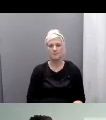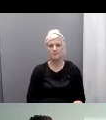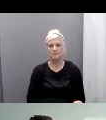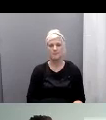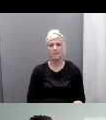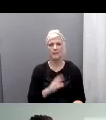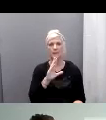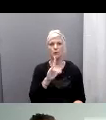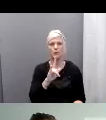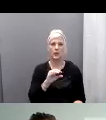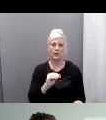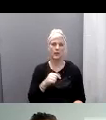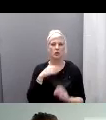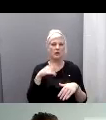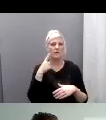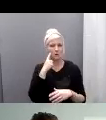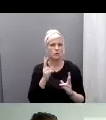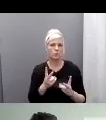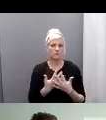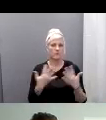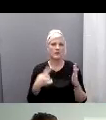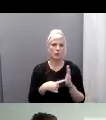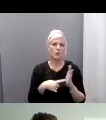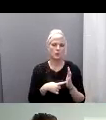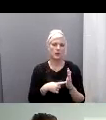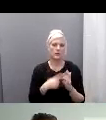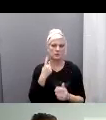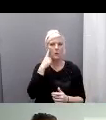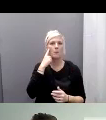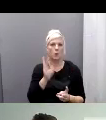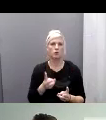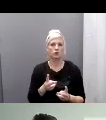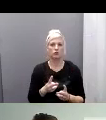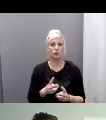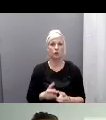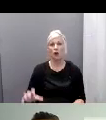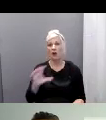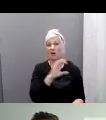Det har jag faktiskt också hört nu när du nämner det. Så det är egentligen överallt.